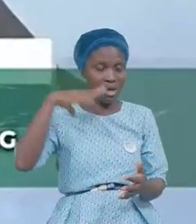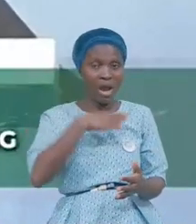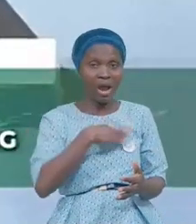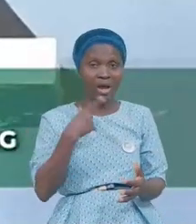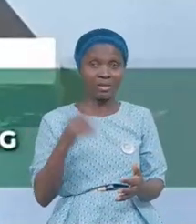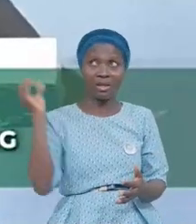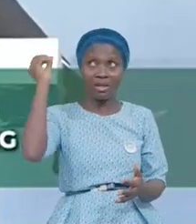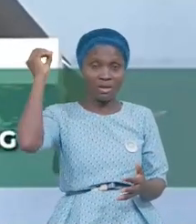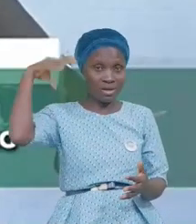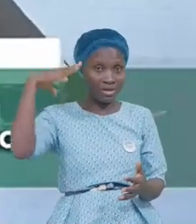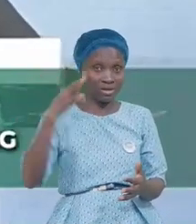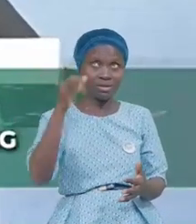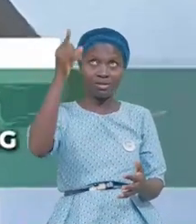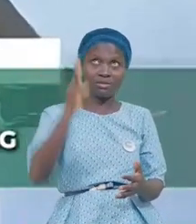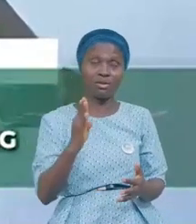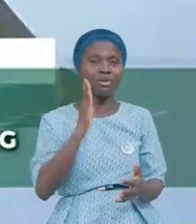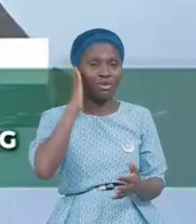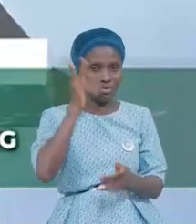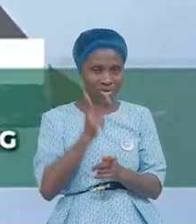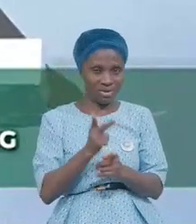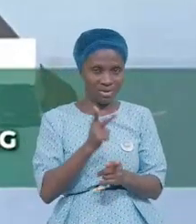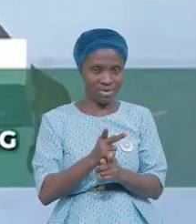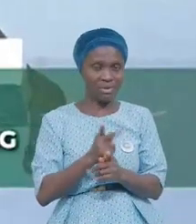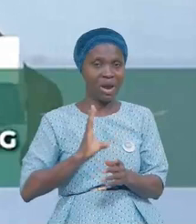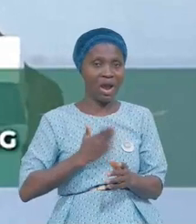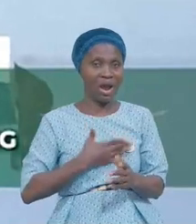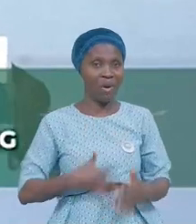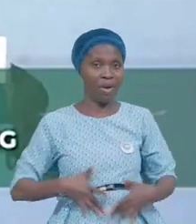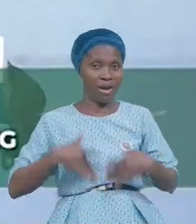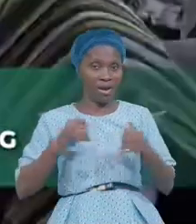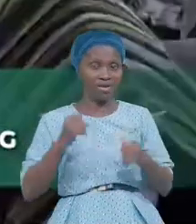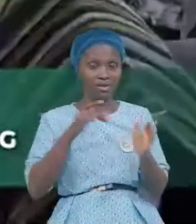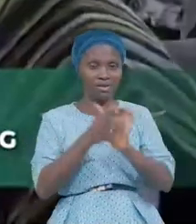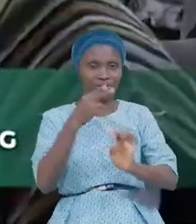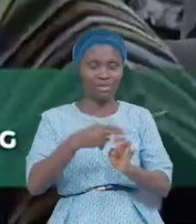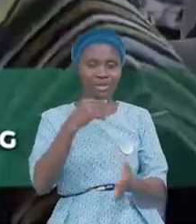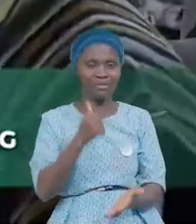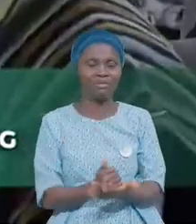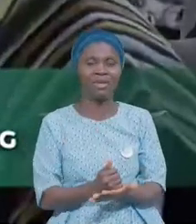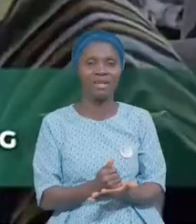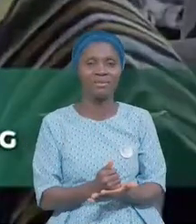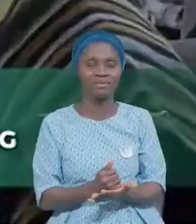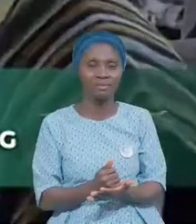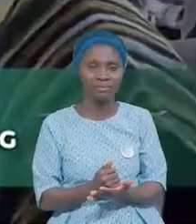de Dieu va soutenir notre vie au nom de Jésus.